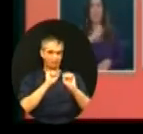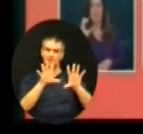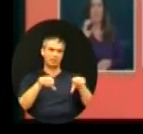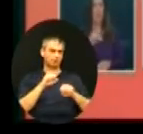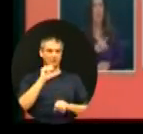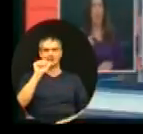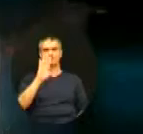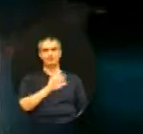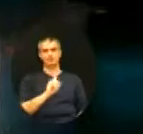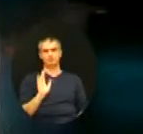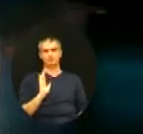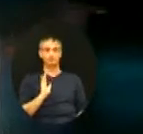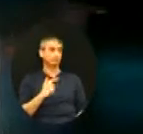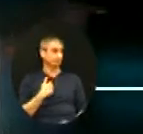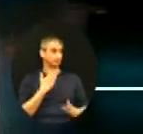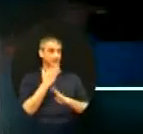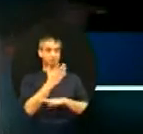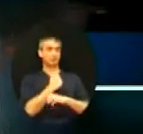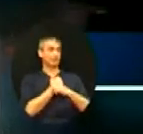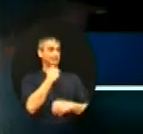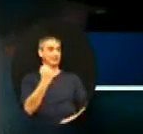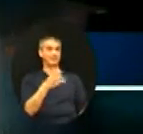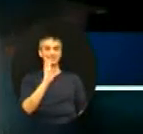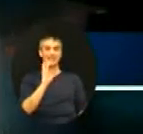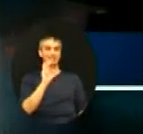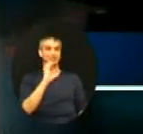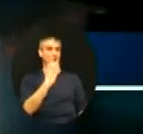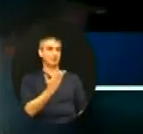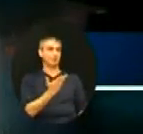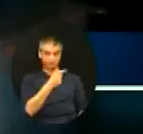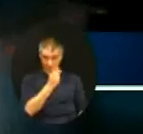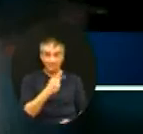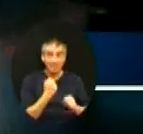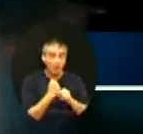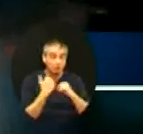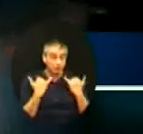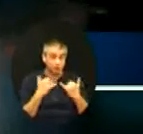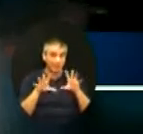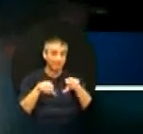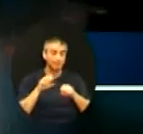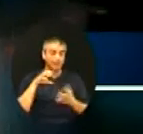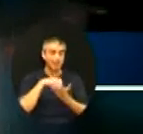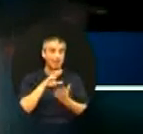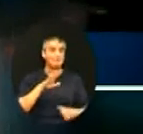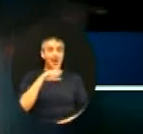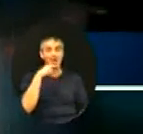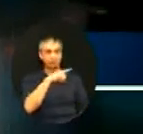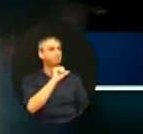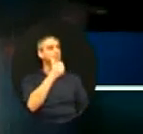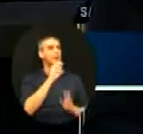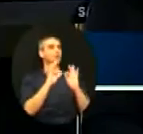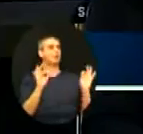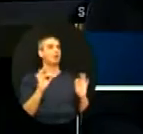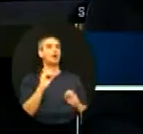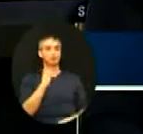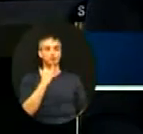שטחי D. טוב, אני פונה אל הימין, אל שרה עצני כהן. זה מה שצריך לעשות עכשיו, לספח את מעלה אדומים?